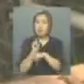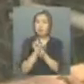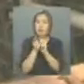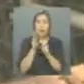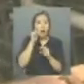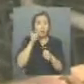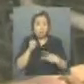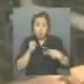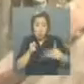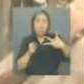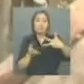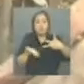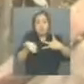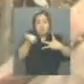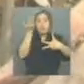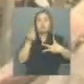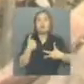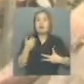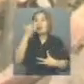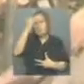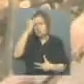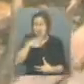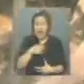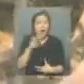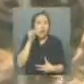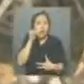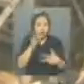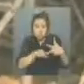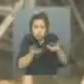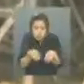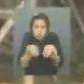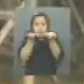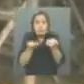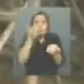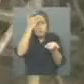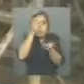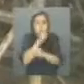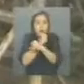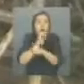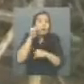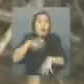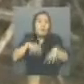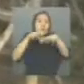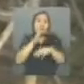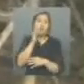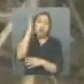คำแนะนำเพราะในพื้นที่ยังมีผู้ต้องการยกบ้านให้สูงขึ้นเพื่อป้องกันน้ำท่วมในช่วงฤดูน้ำหลาก